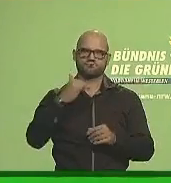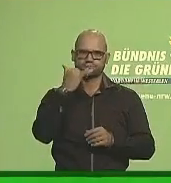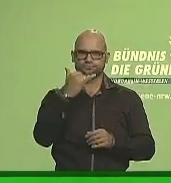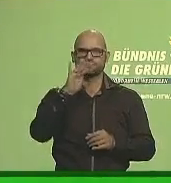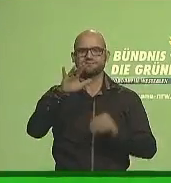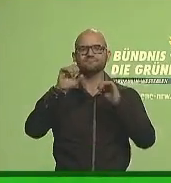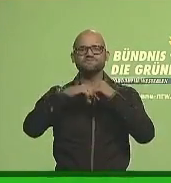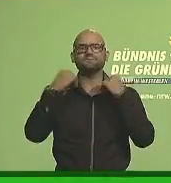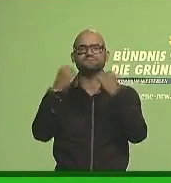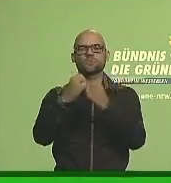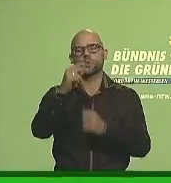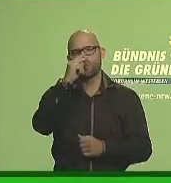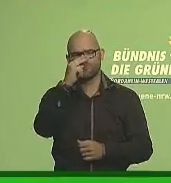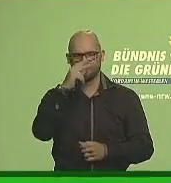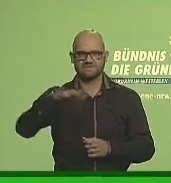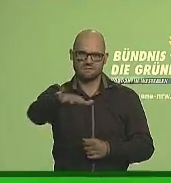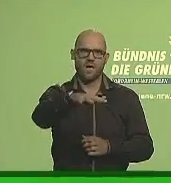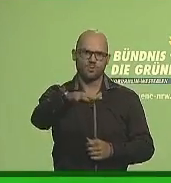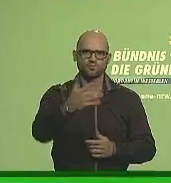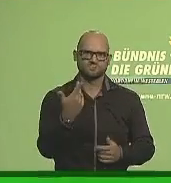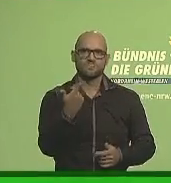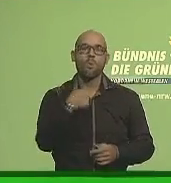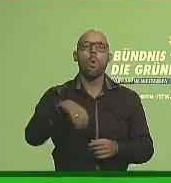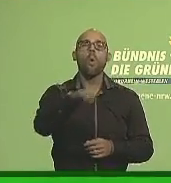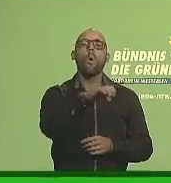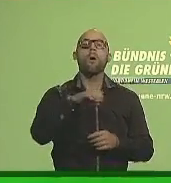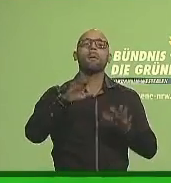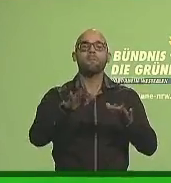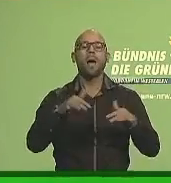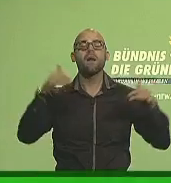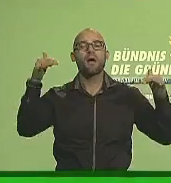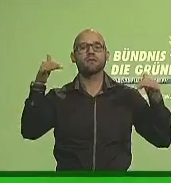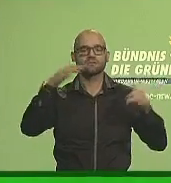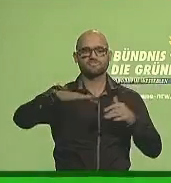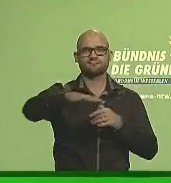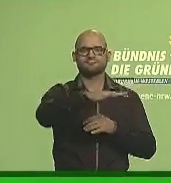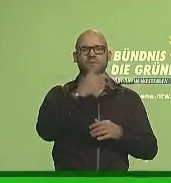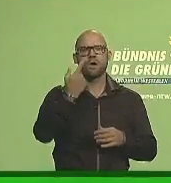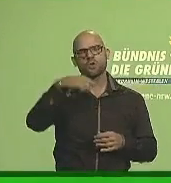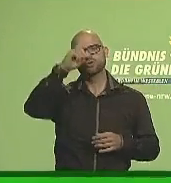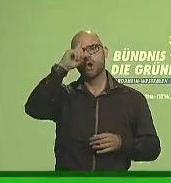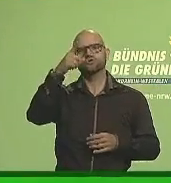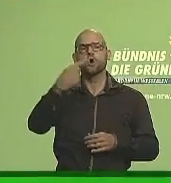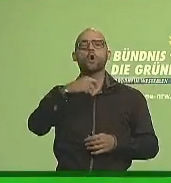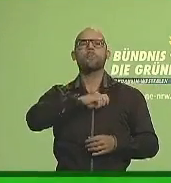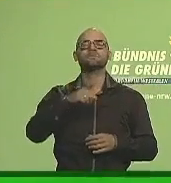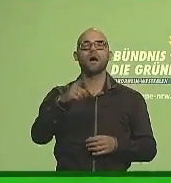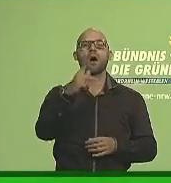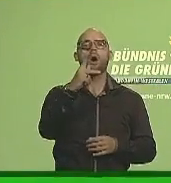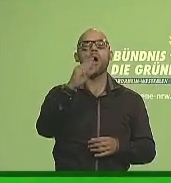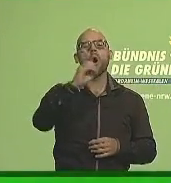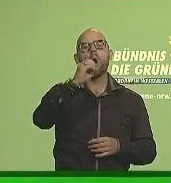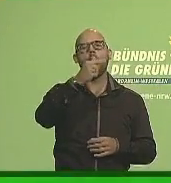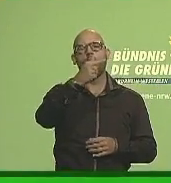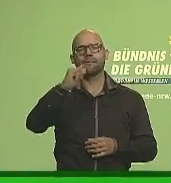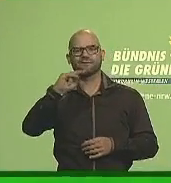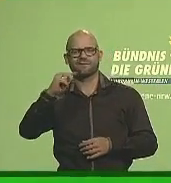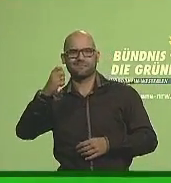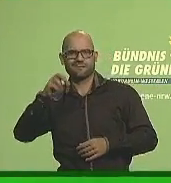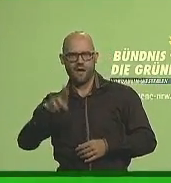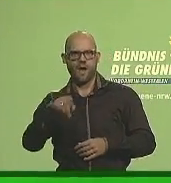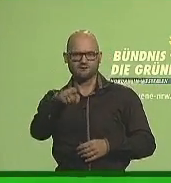da ist. Denn im Europaparlament versucht der deutsche Kommissar Oettinger aus dem damaligen